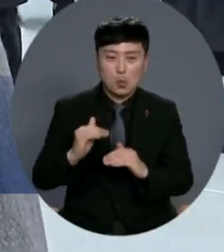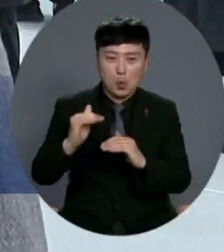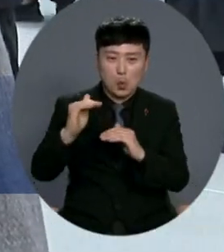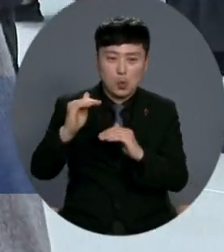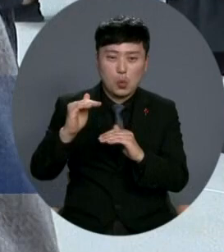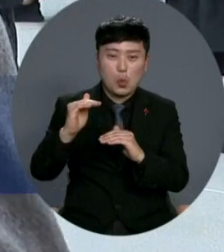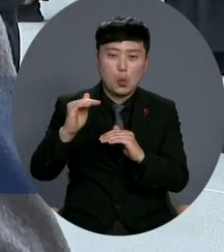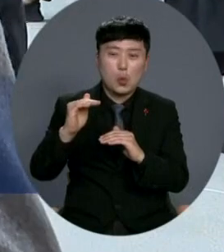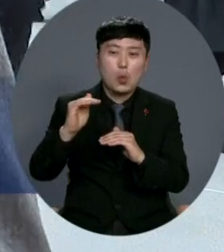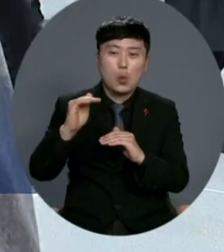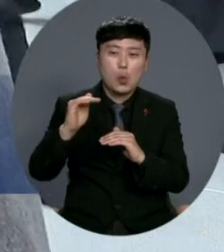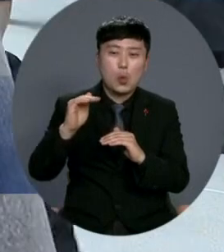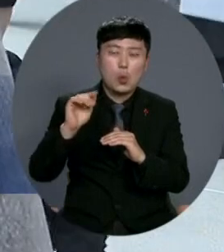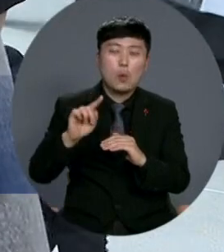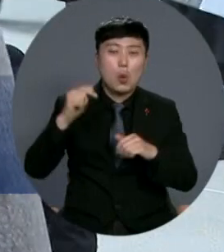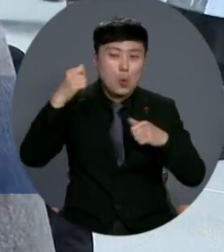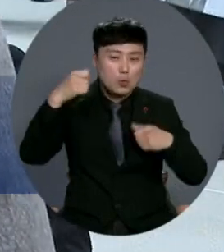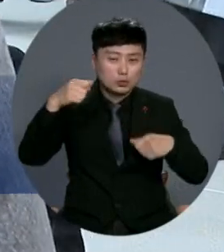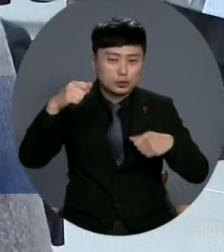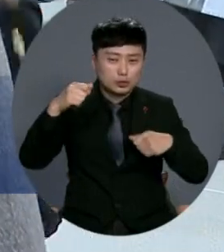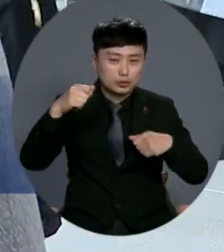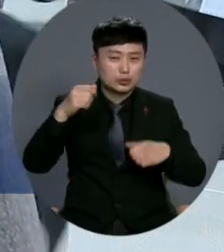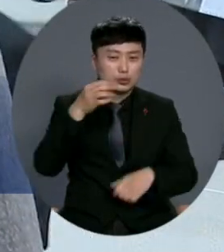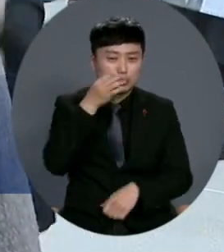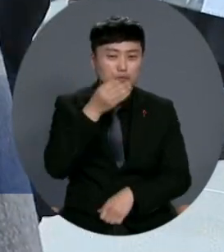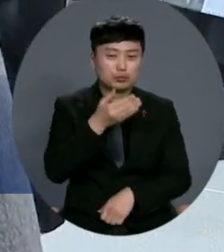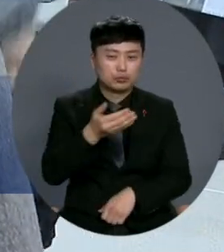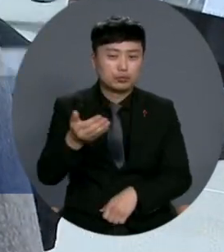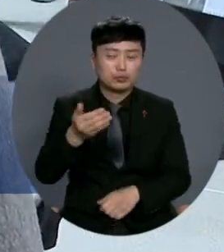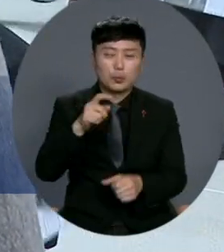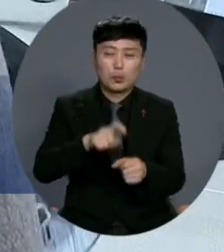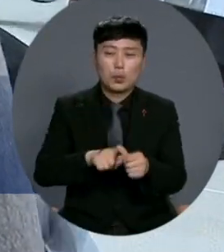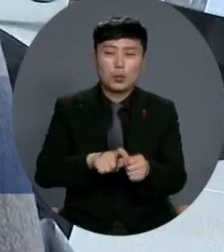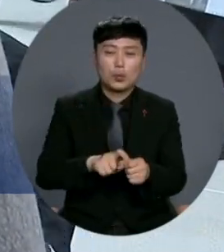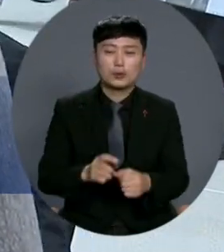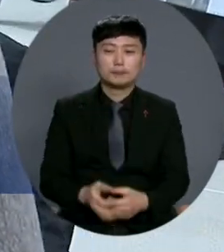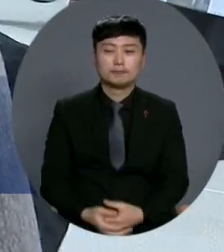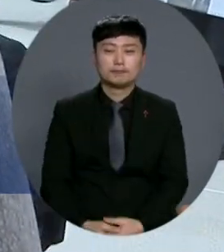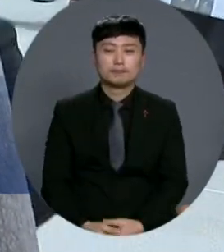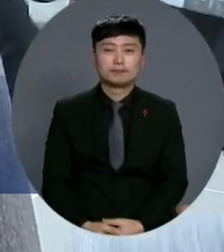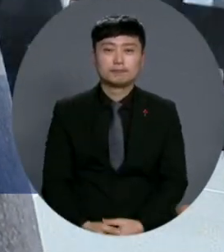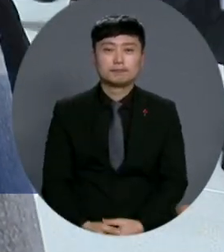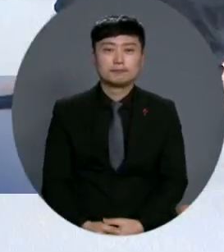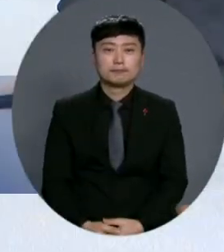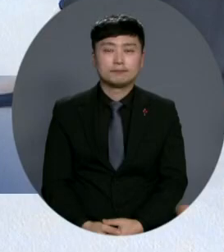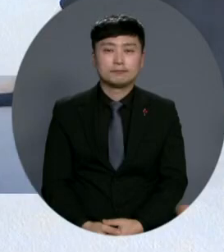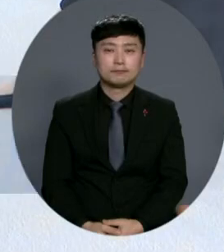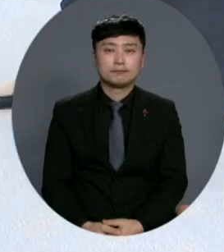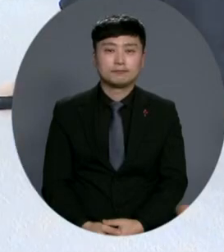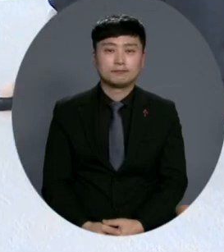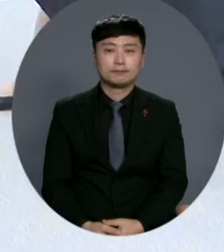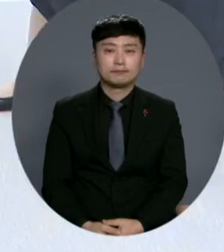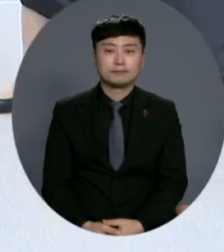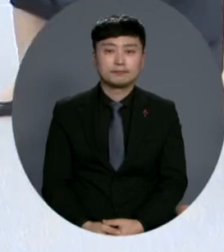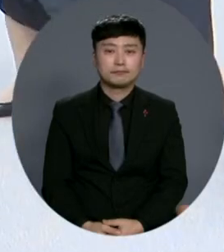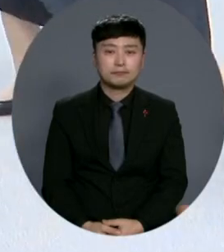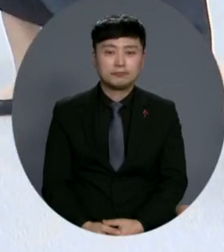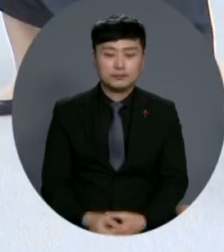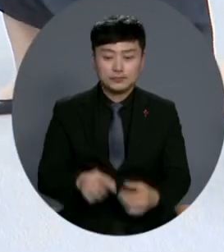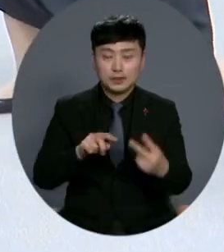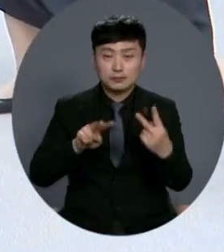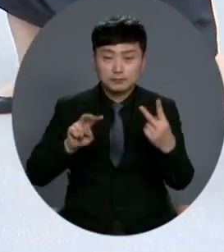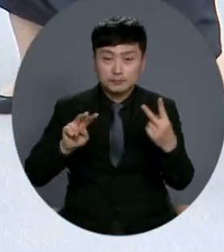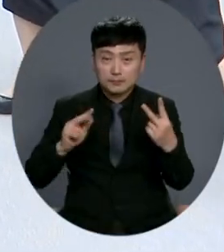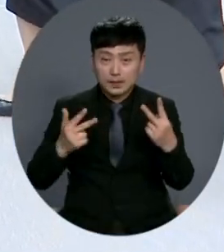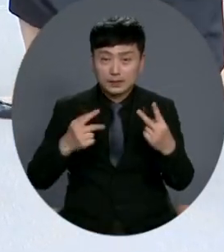이런 것들을 이번 이제 과정을 통해서 보여주고자 하는 것이 이제 목적입니다. 2.28